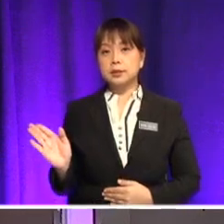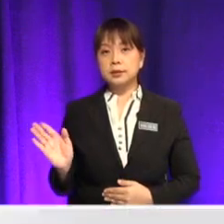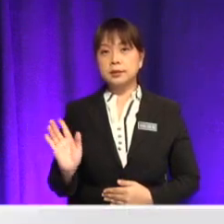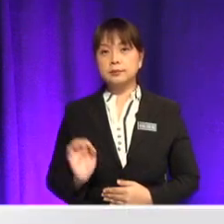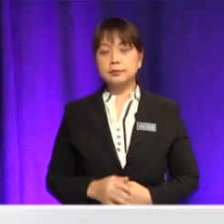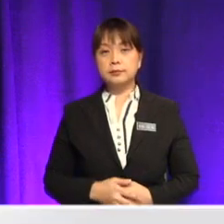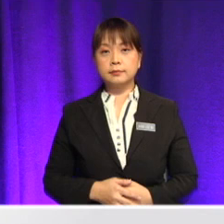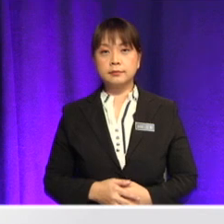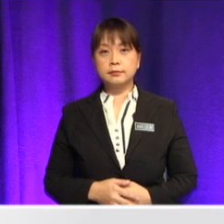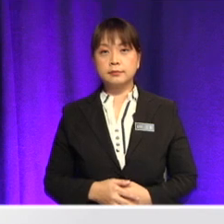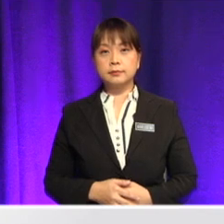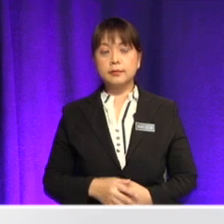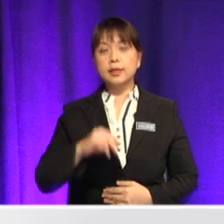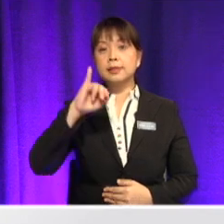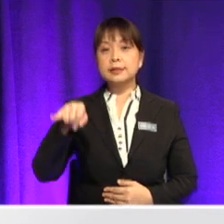hidrolik